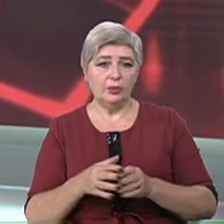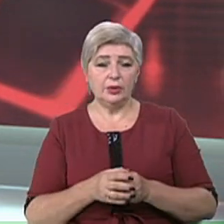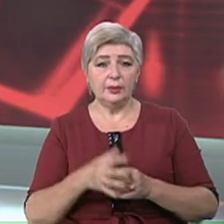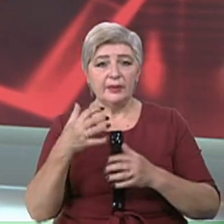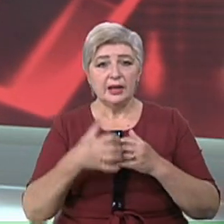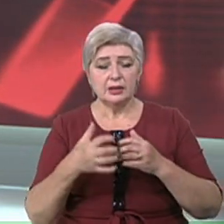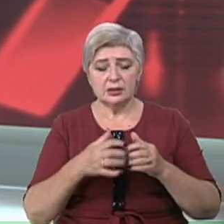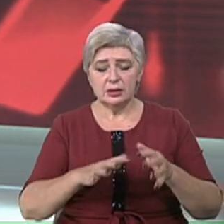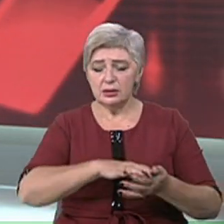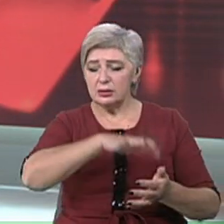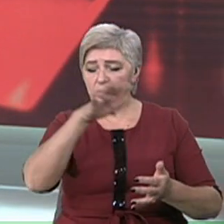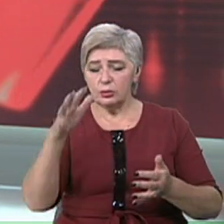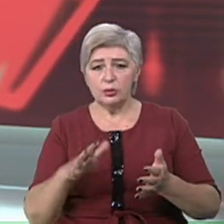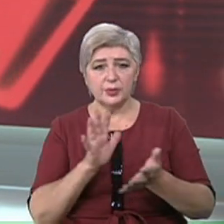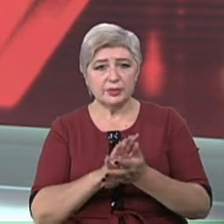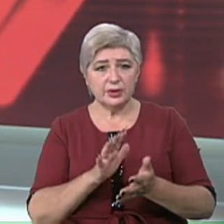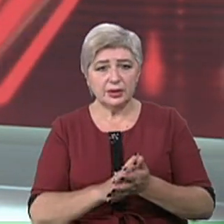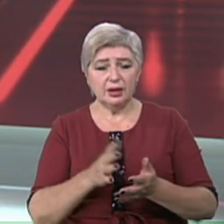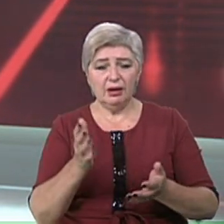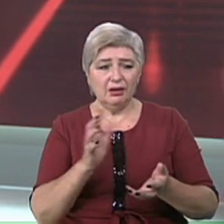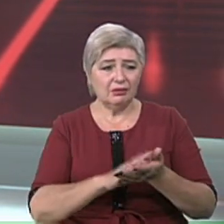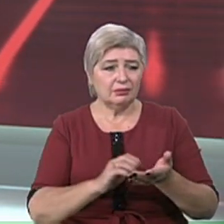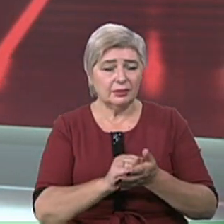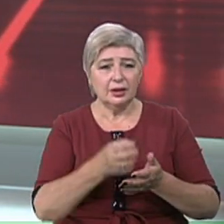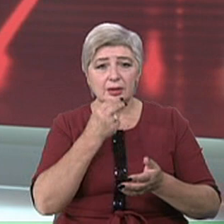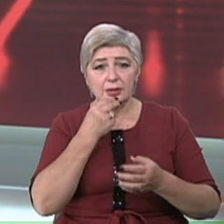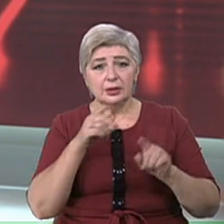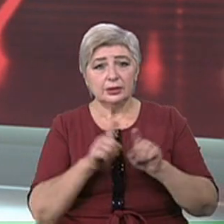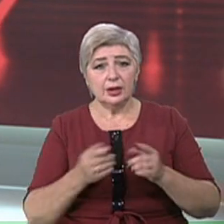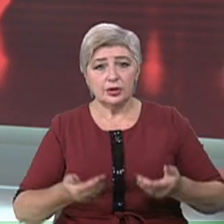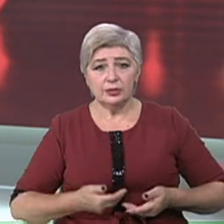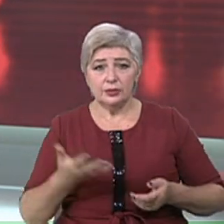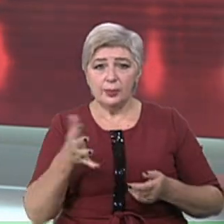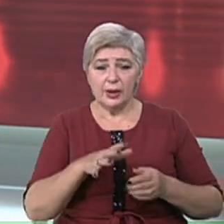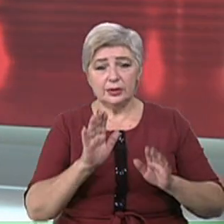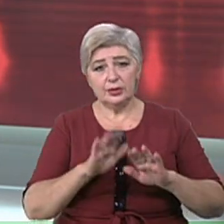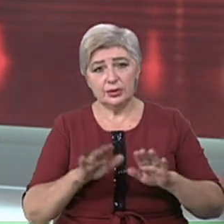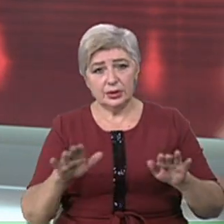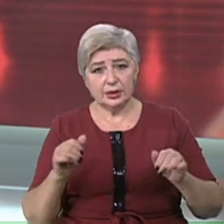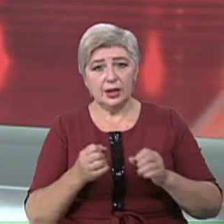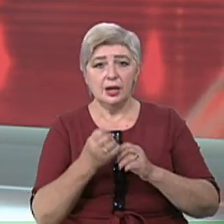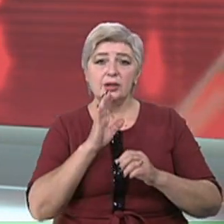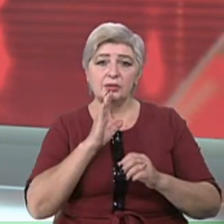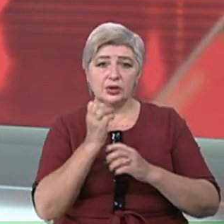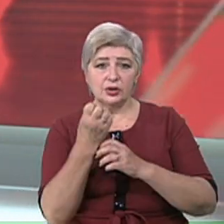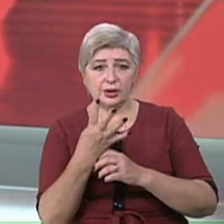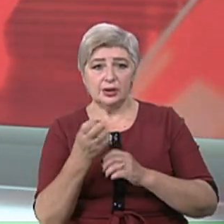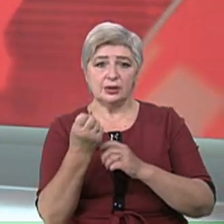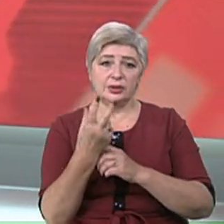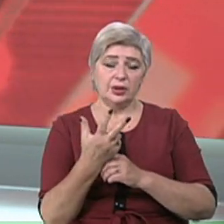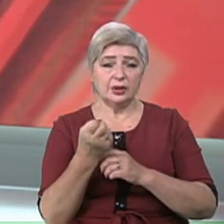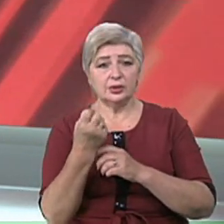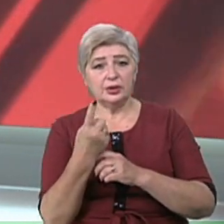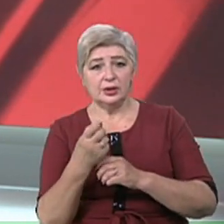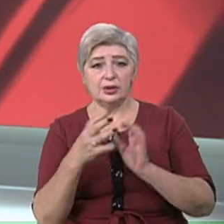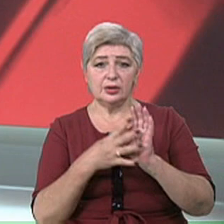Серед куб сміття та гнилої їжі. Так живуть п'ятеро дітей на вулиці Мостовій у Дніпрі. Це дівчатка 14, 13, 11,